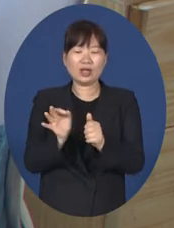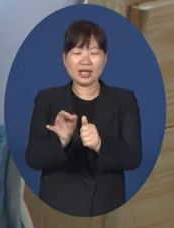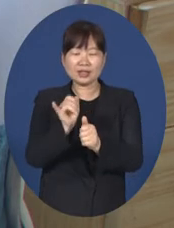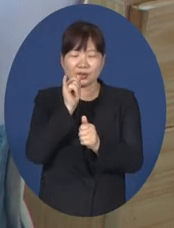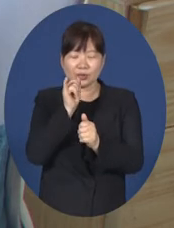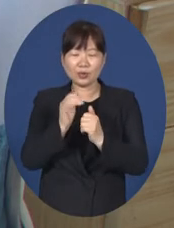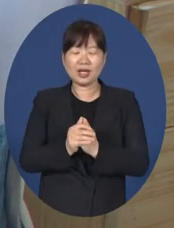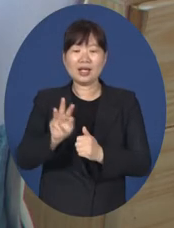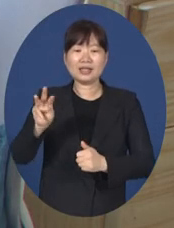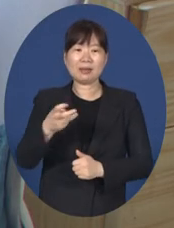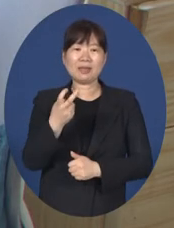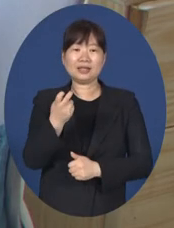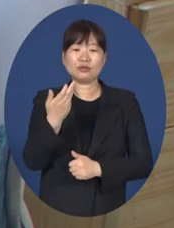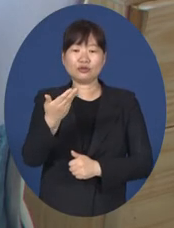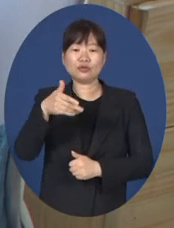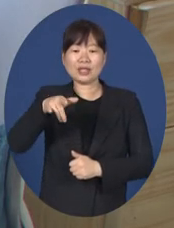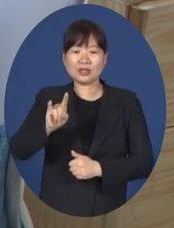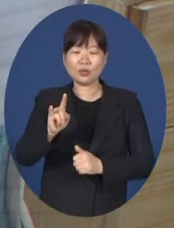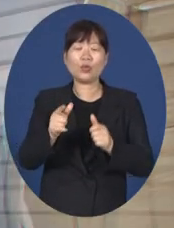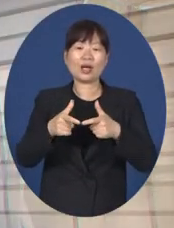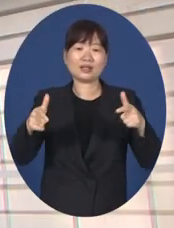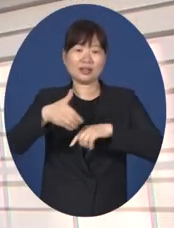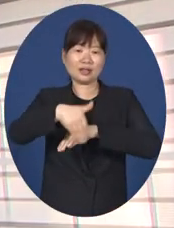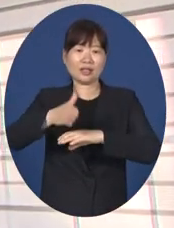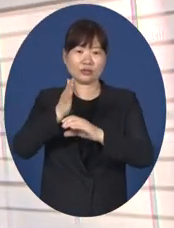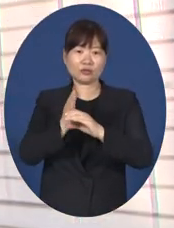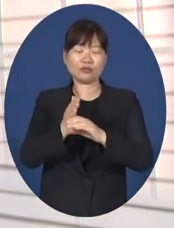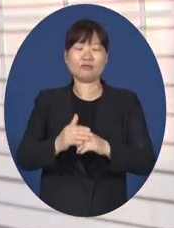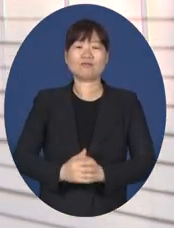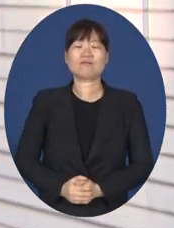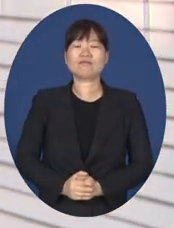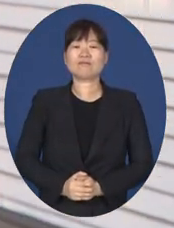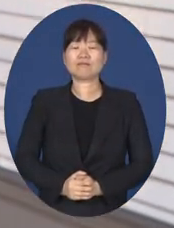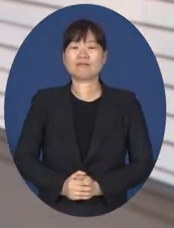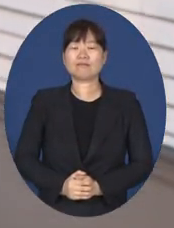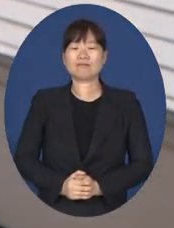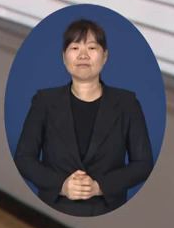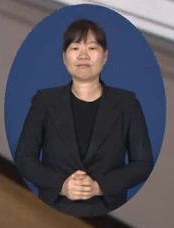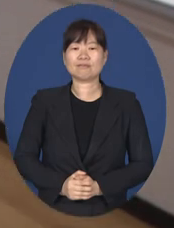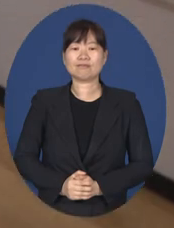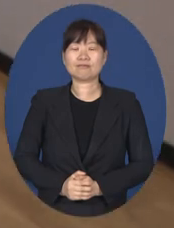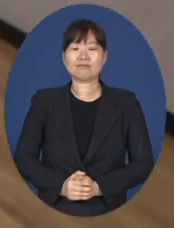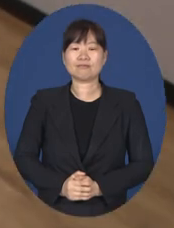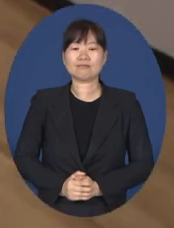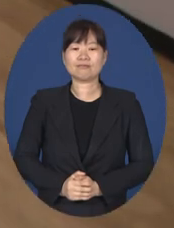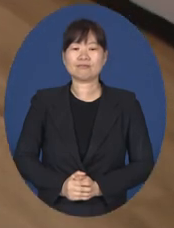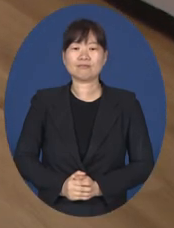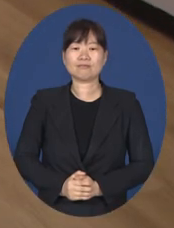사업량도 392개소로 확대할 예정입니다. 경기 주TV 최창순입니다.